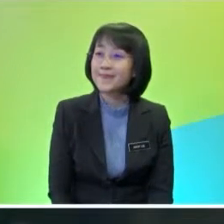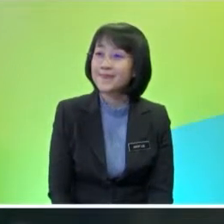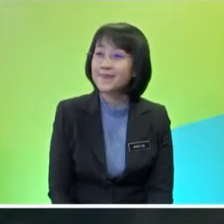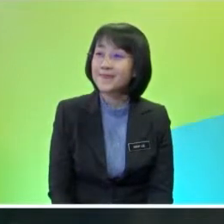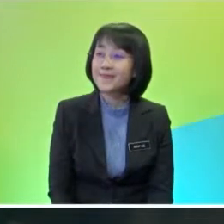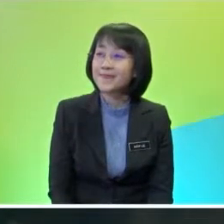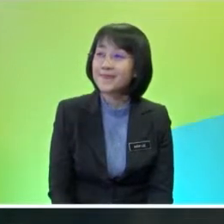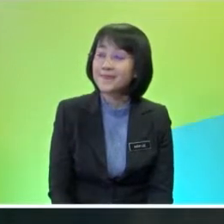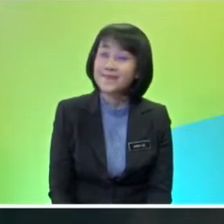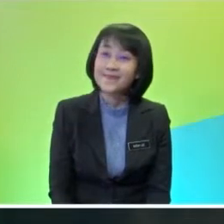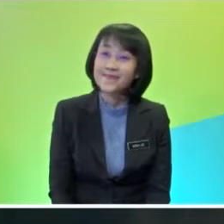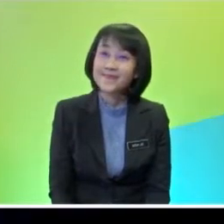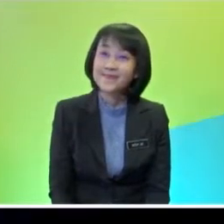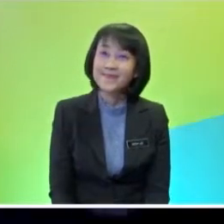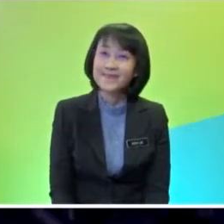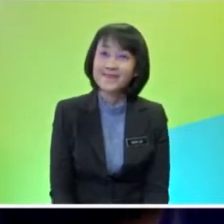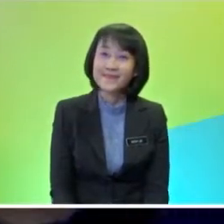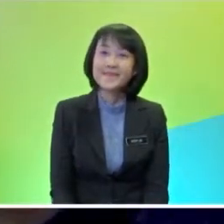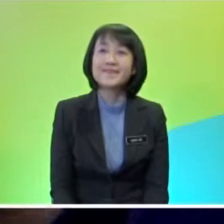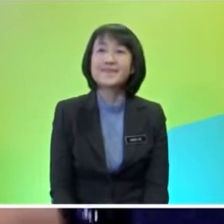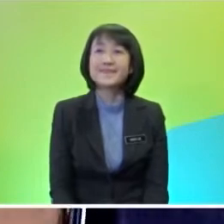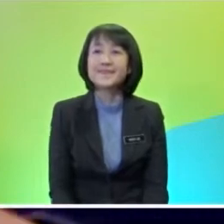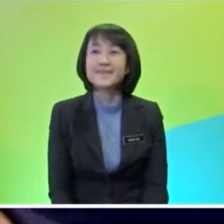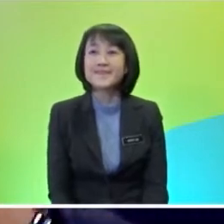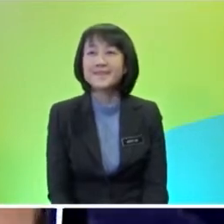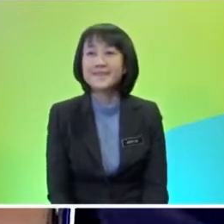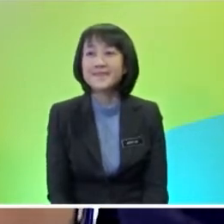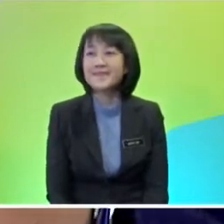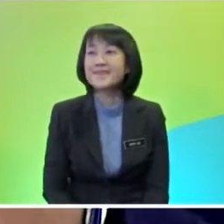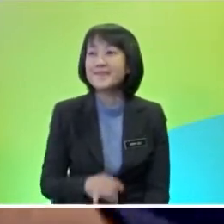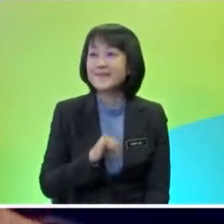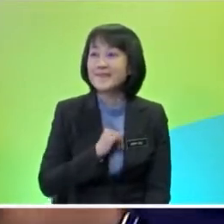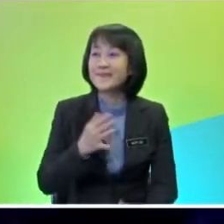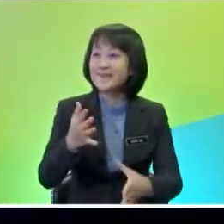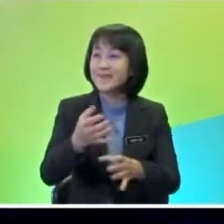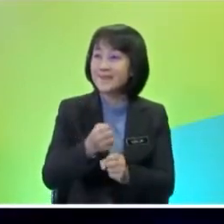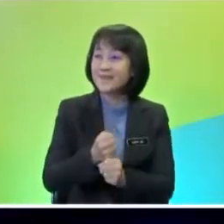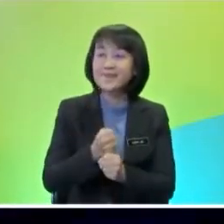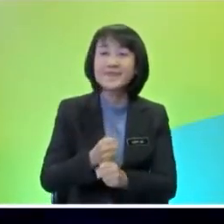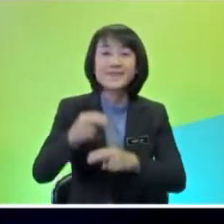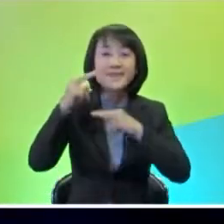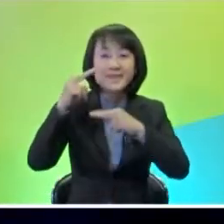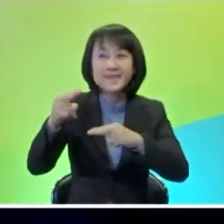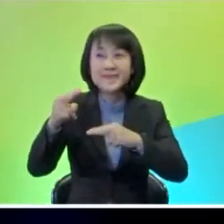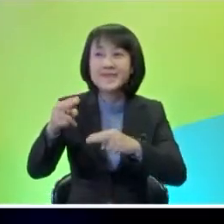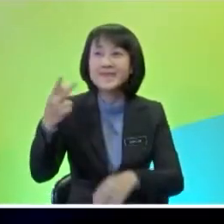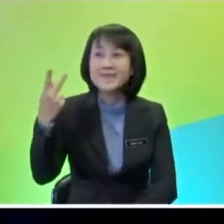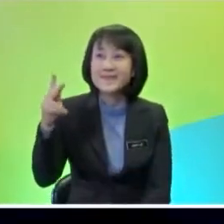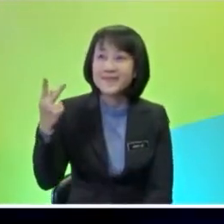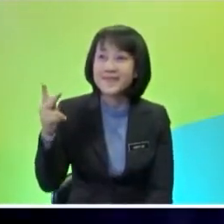Sebenarnya saya tak sabar dan Apakah ganjaran yang warna kuning itulah joran sebenarnya